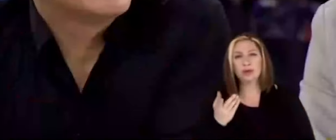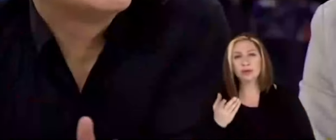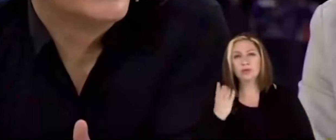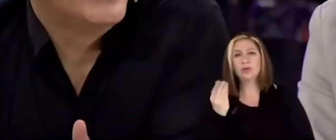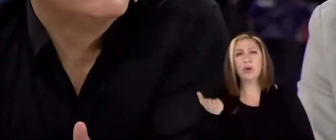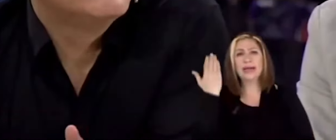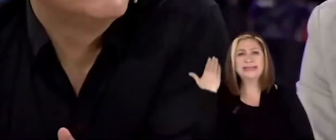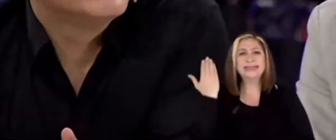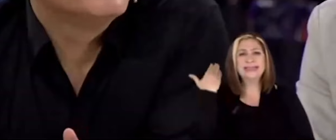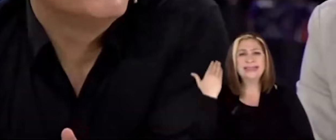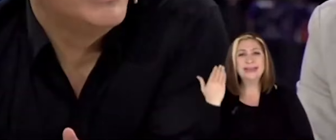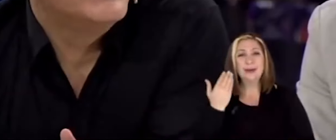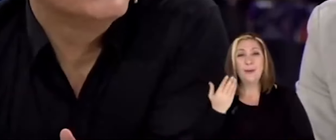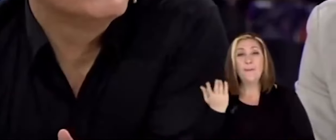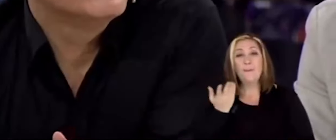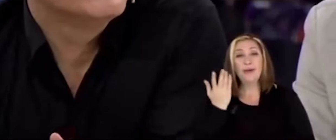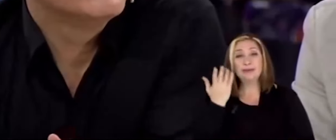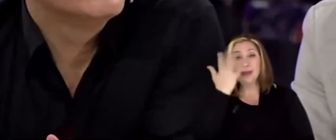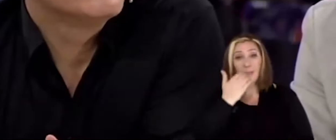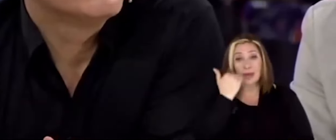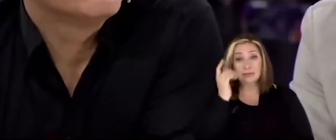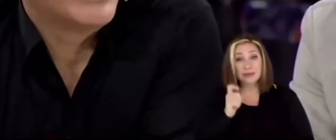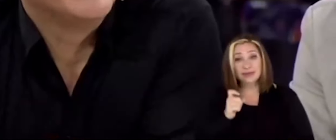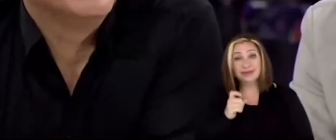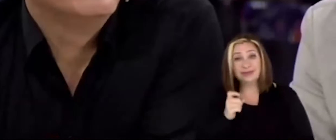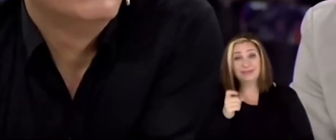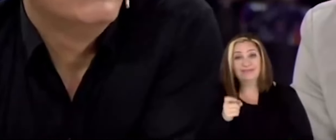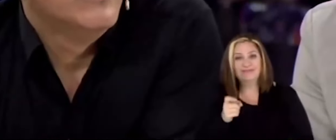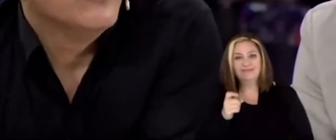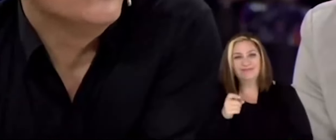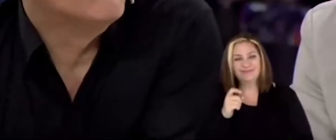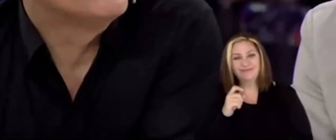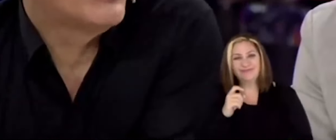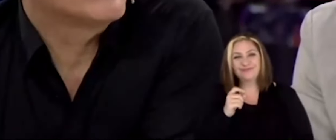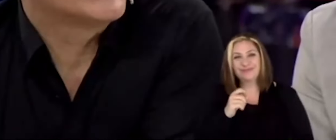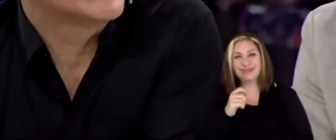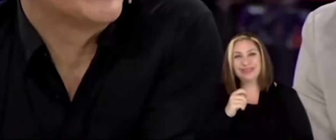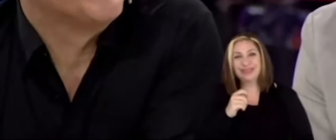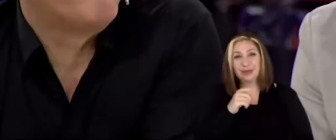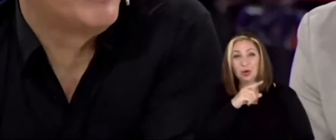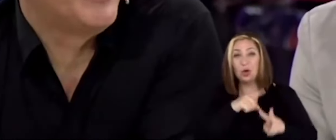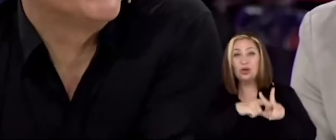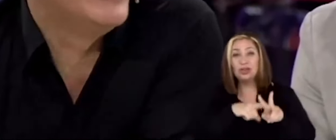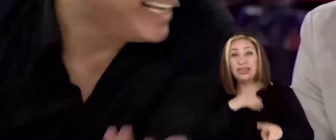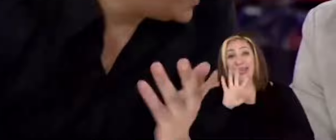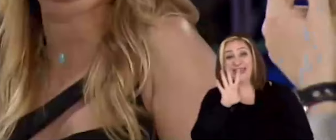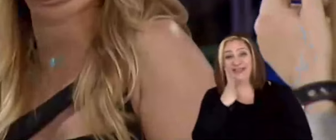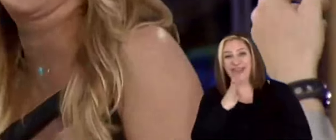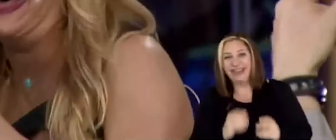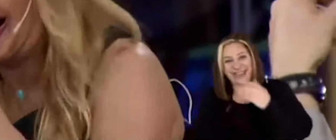Bu çok eski ya. Bayağı... Siyah beyaz mı? Yani sen Yonca kırklarında falan hani